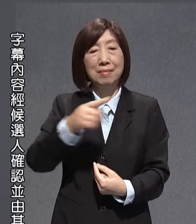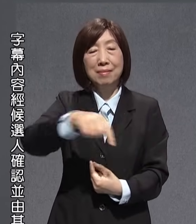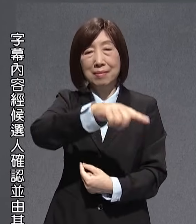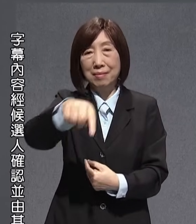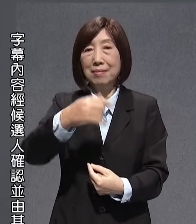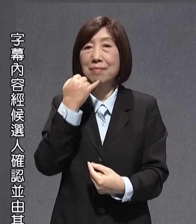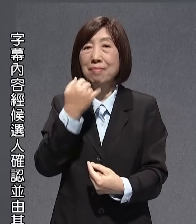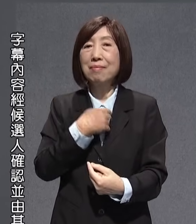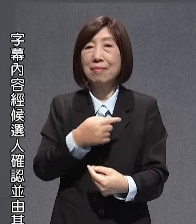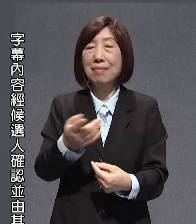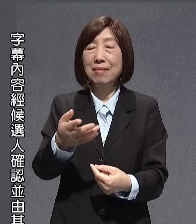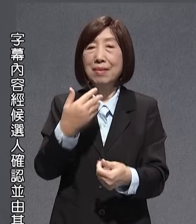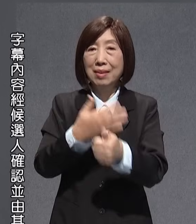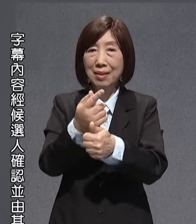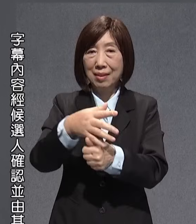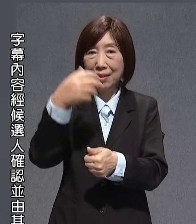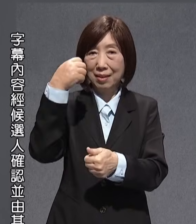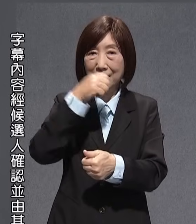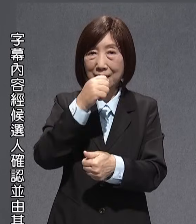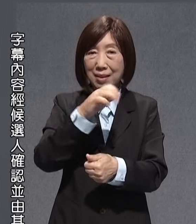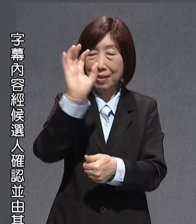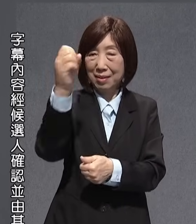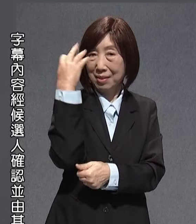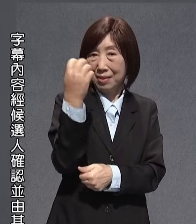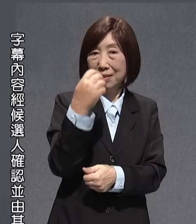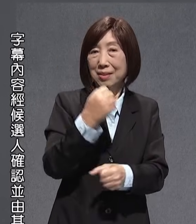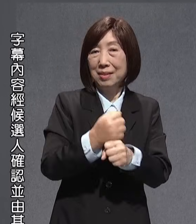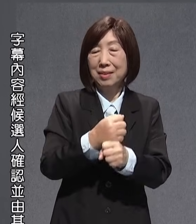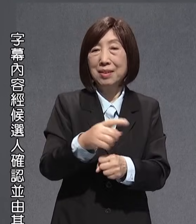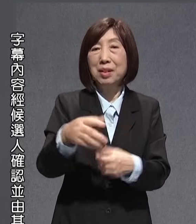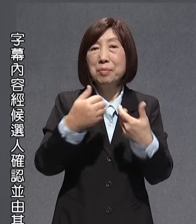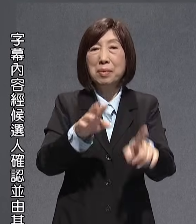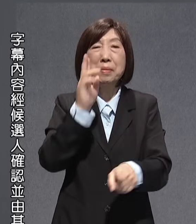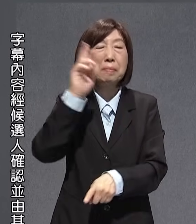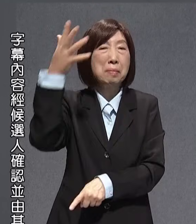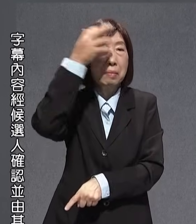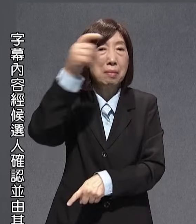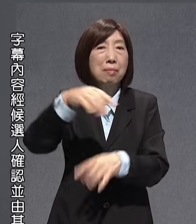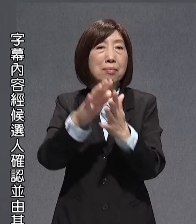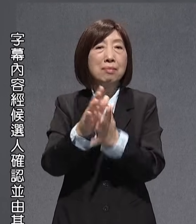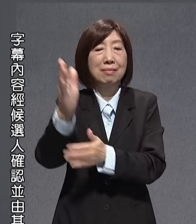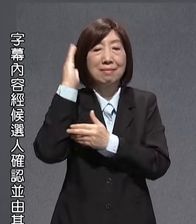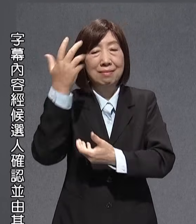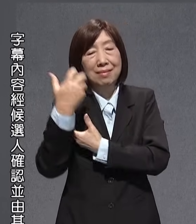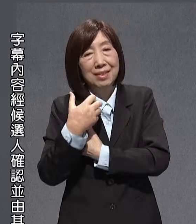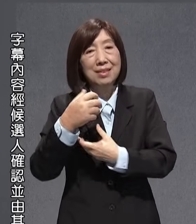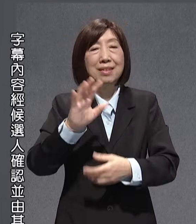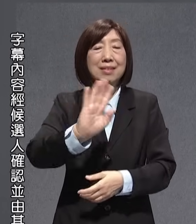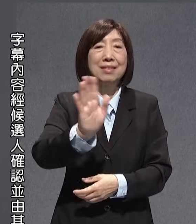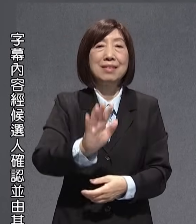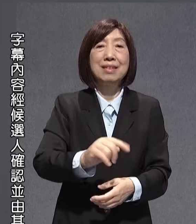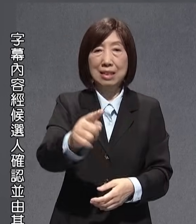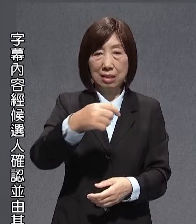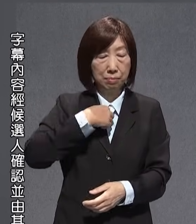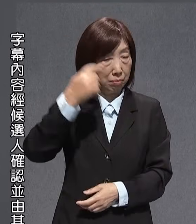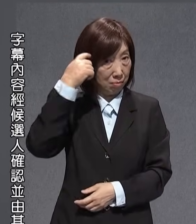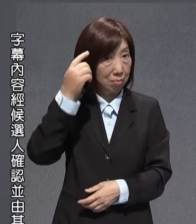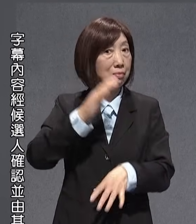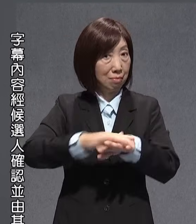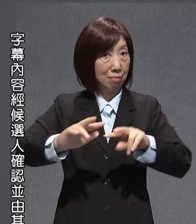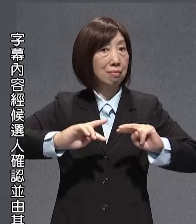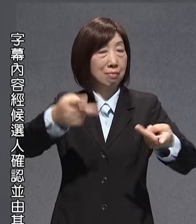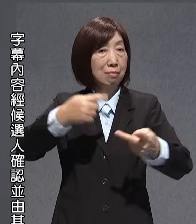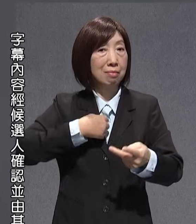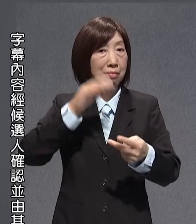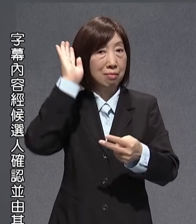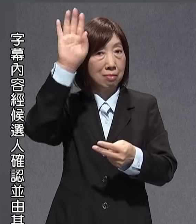为台湾带来新的能量，我们不要再把高龄者视为是社会的负担。你的观念决定未来的你怎